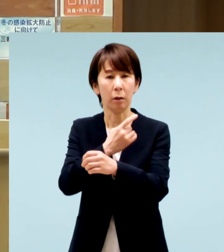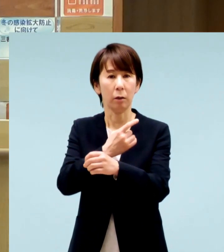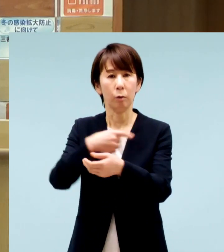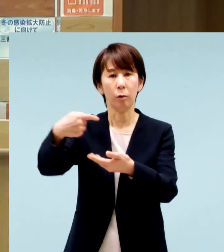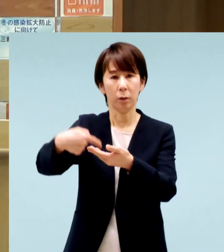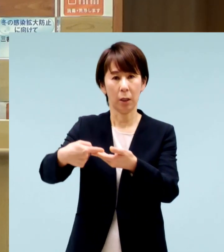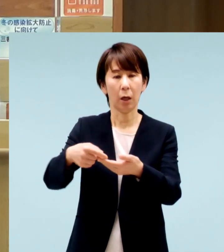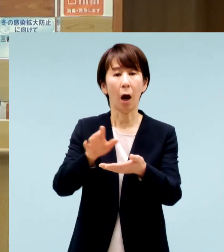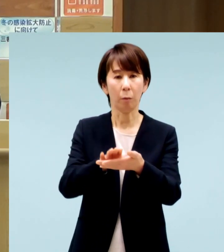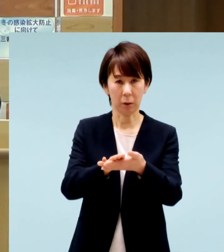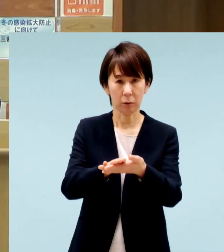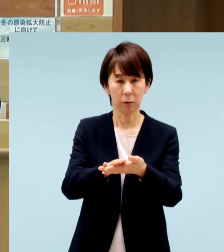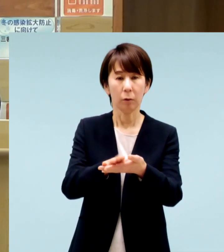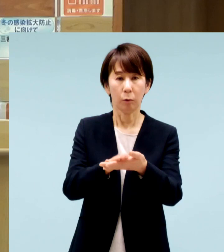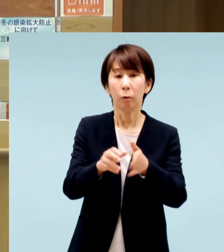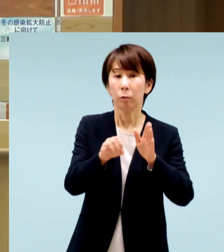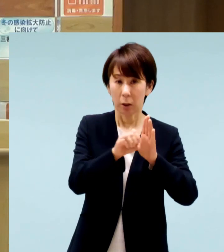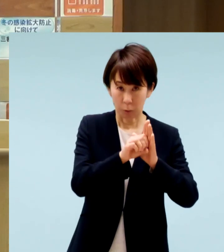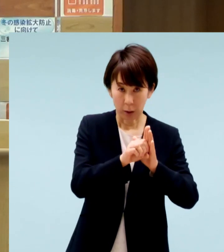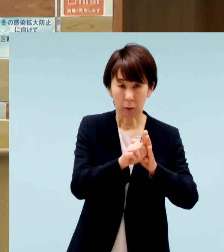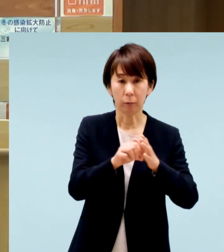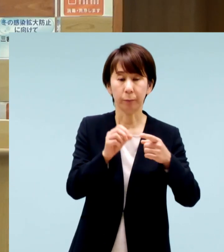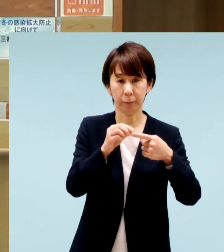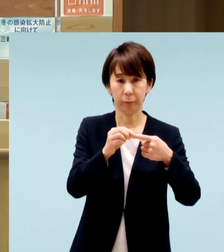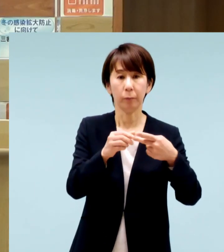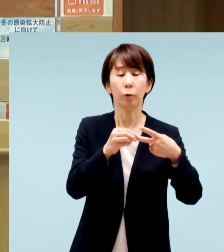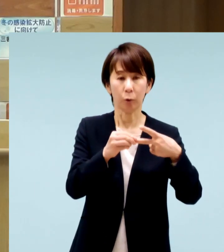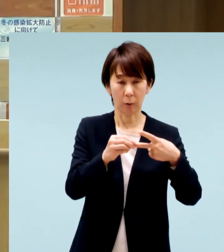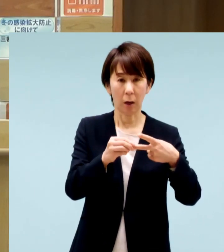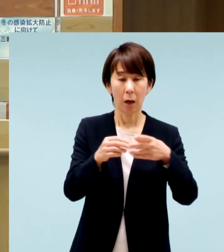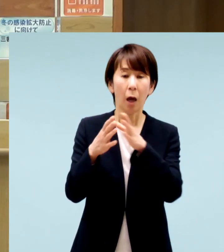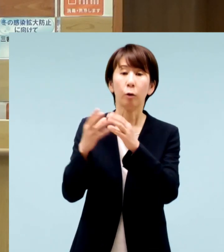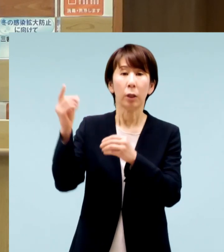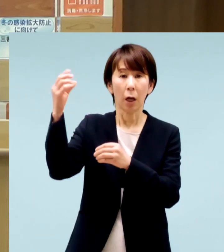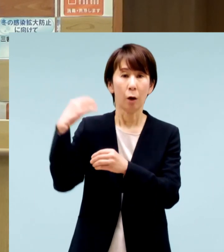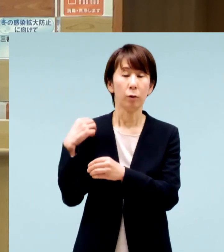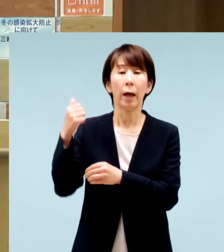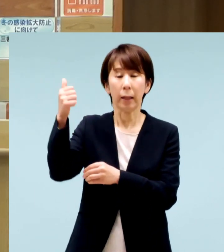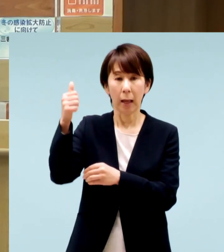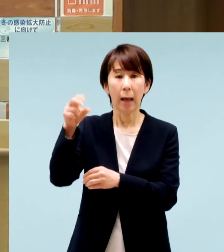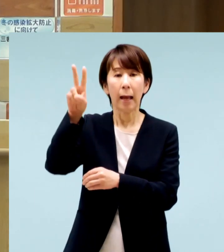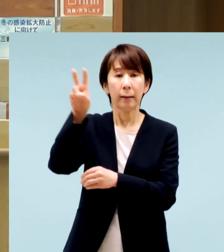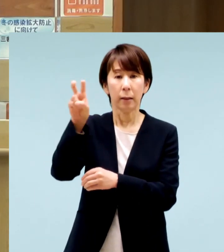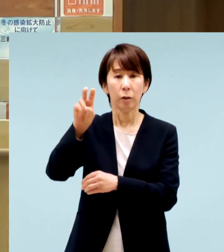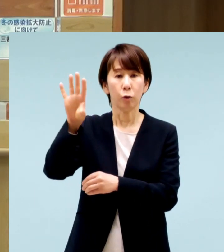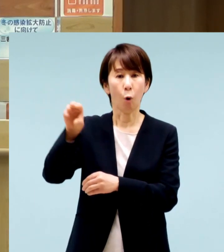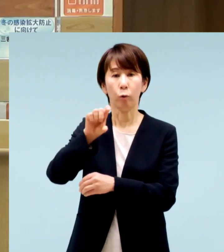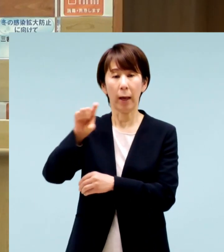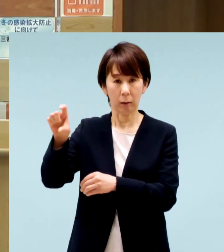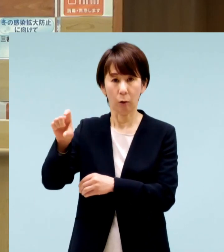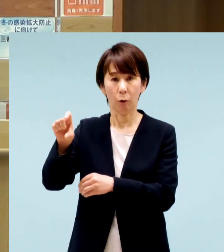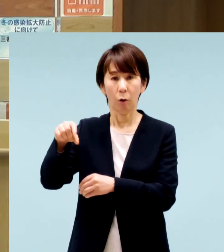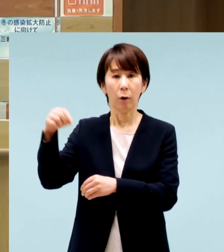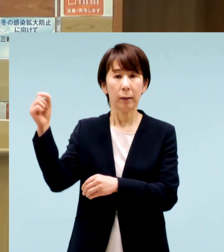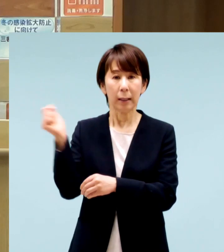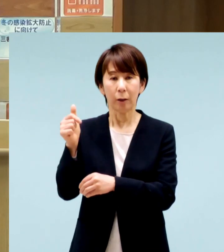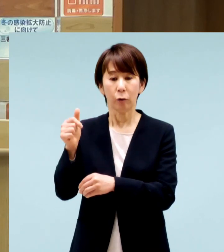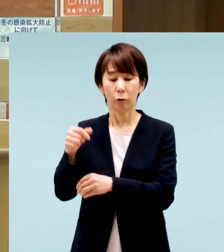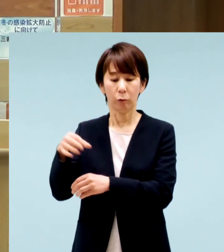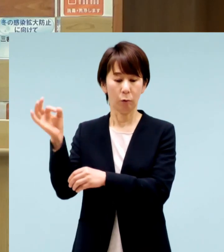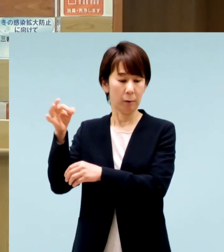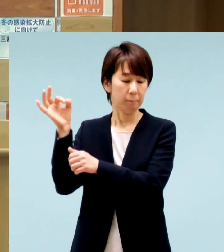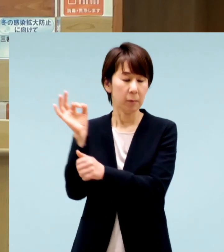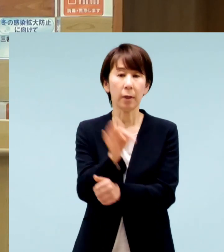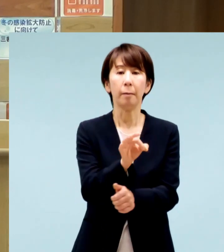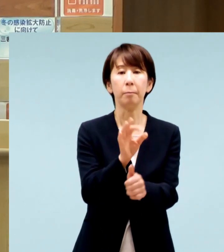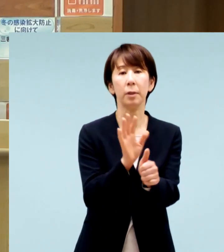せてください。もう1点、国が主体となって20億円規模の緊急対策が行われる見込みとの報道がありますが、これについても合わせて所